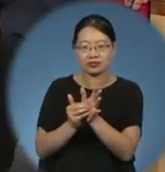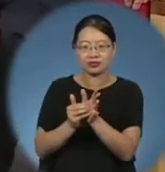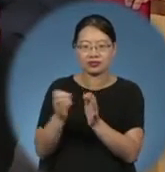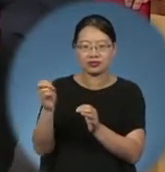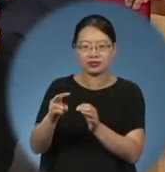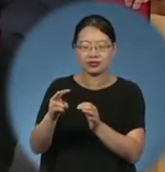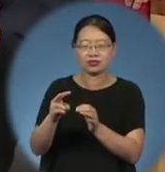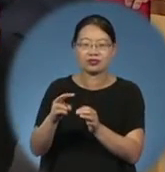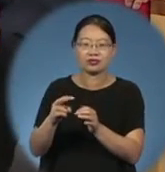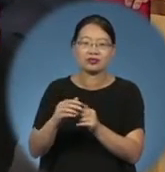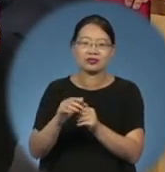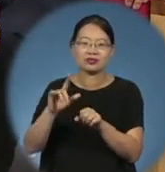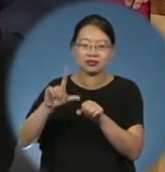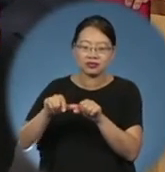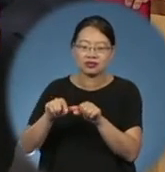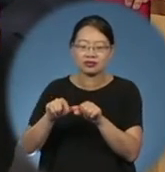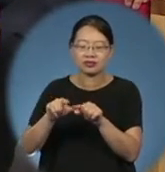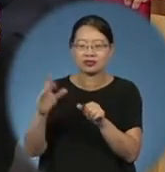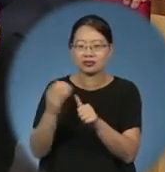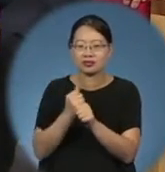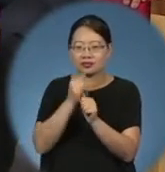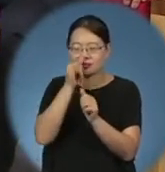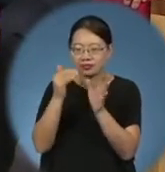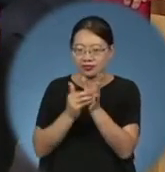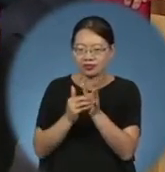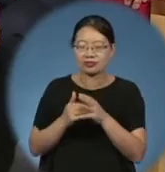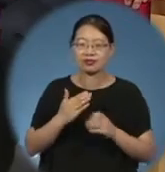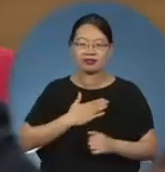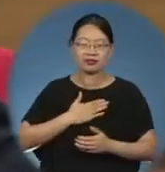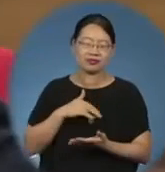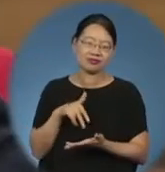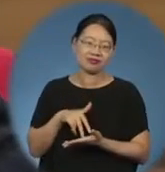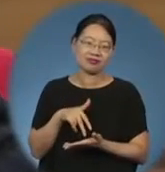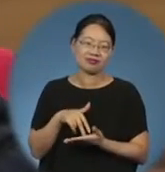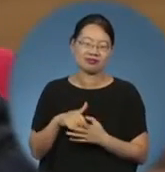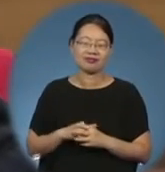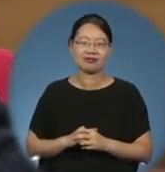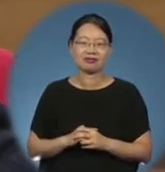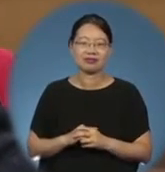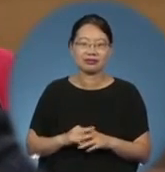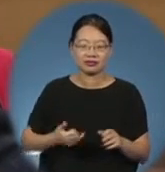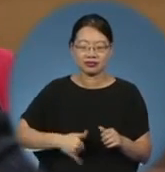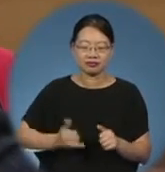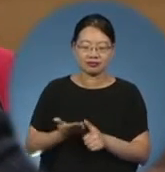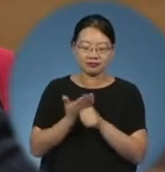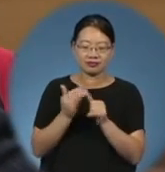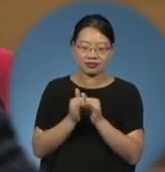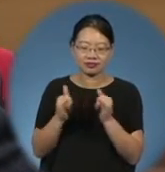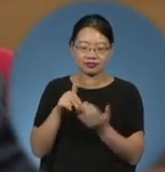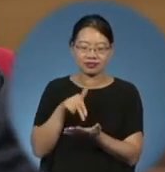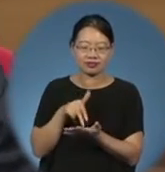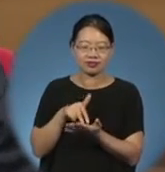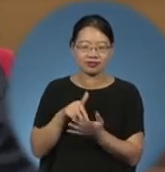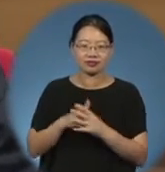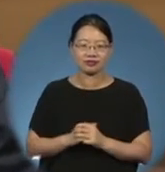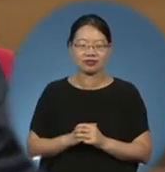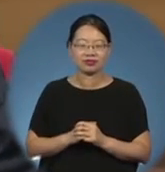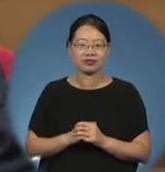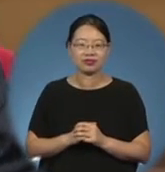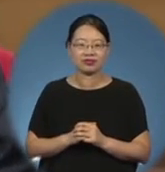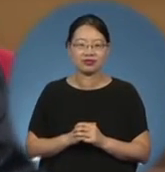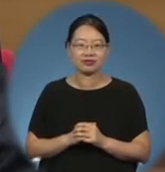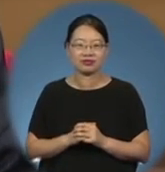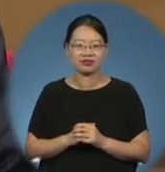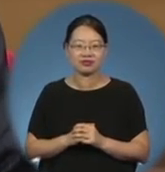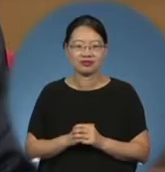소통할 수 있는 기회가 있었습니다 그래서 저로서는 자녀를 키우는 사람으로서 적은